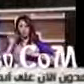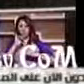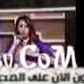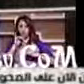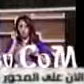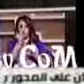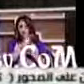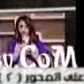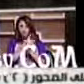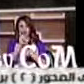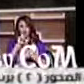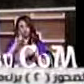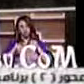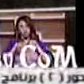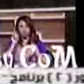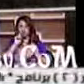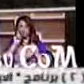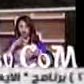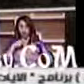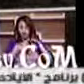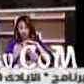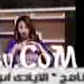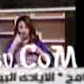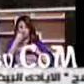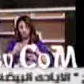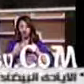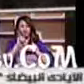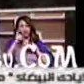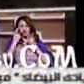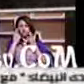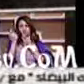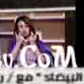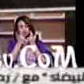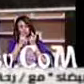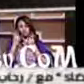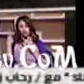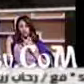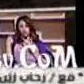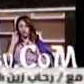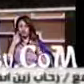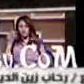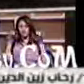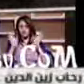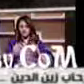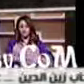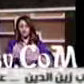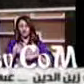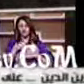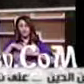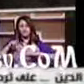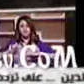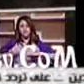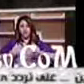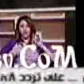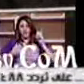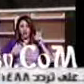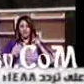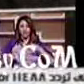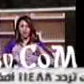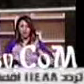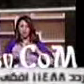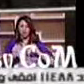السماح باي تجاوز داخل او في نطاق او في حاله مجمع المحاكم بالكامل ان شاء الله طيب اللي حاصل قدامنا ده